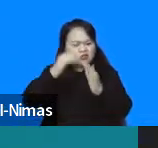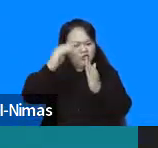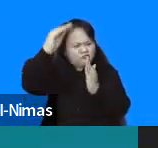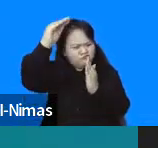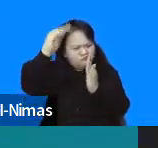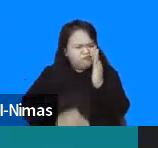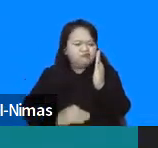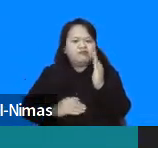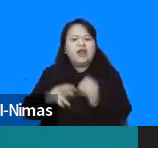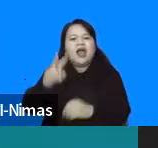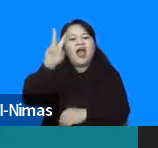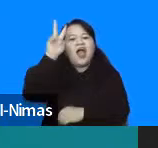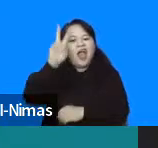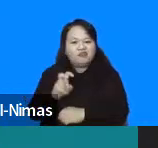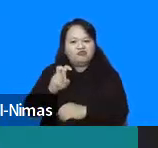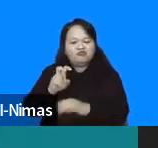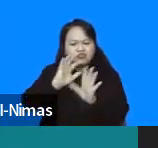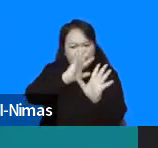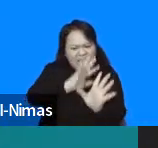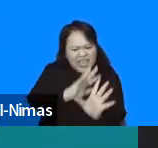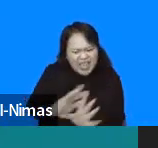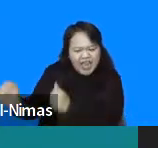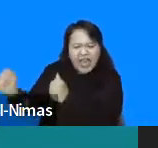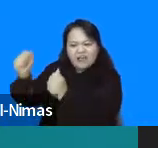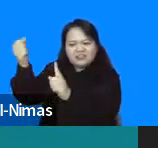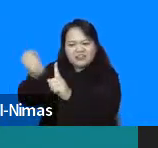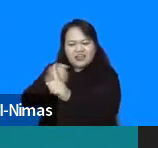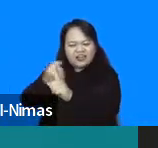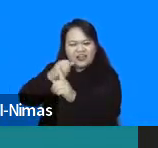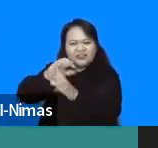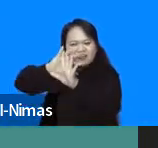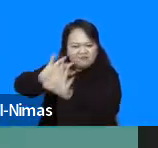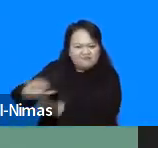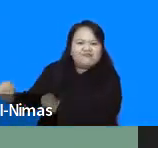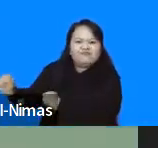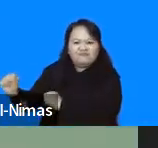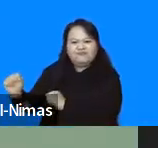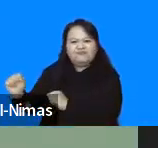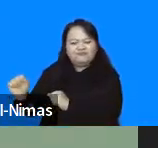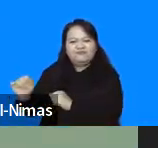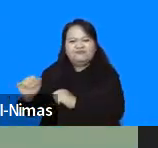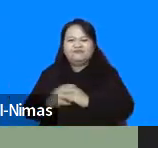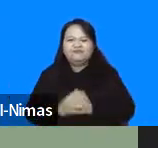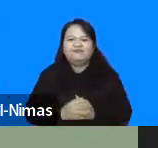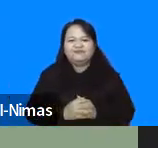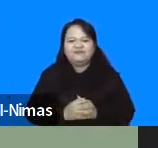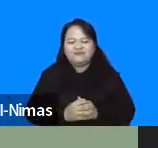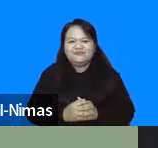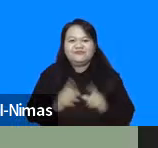kekerasan harus berkurang sampai menghilang.